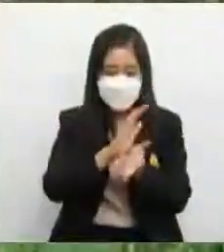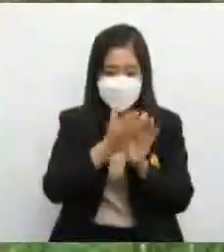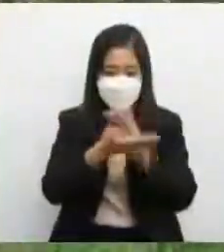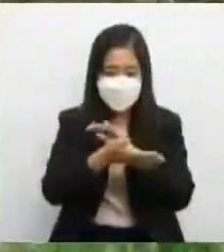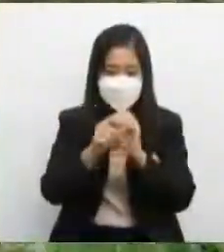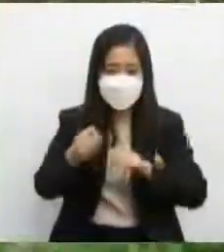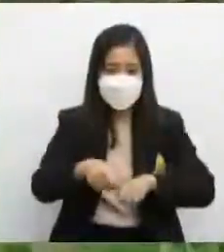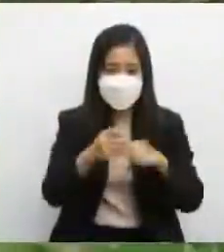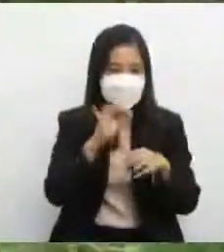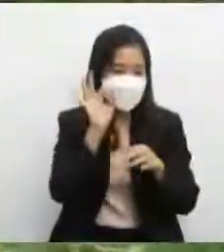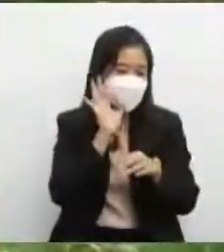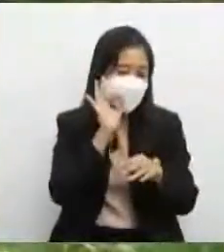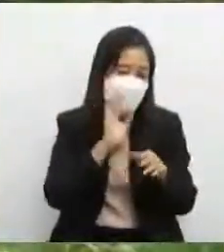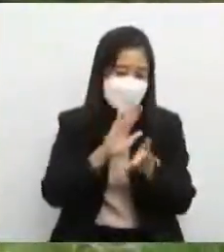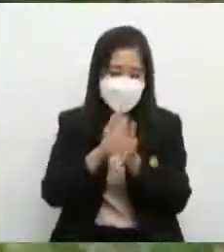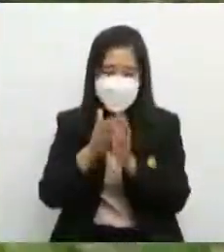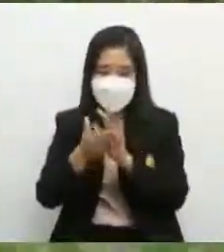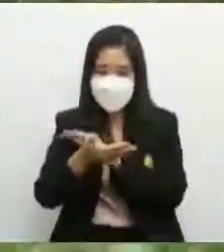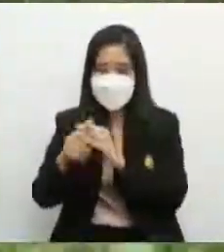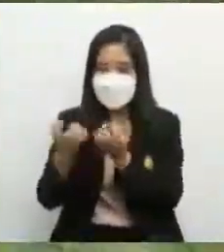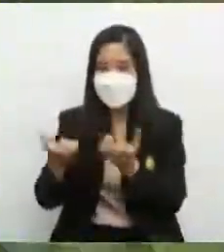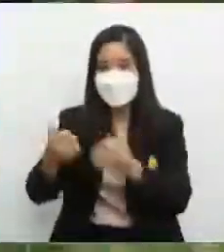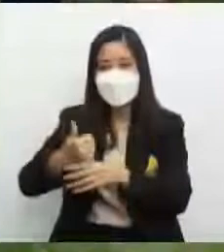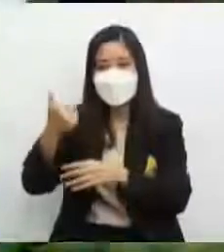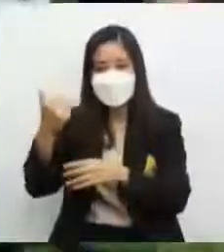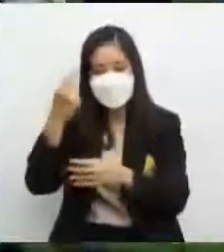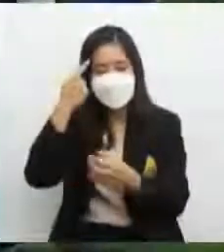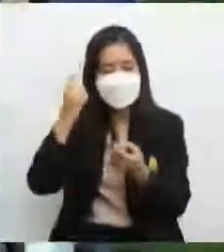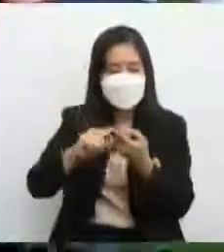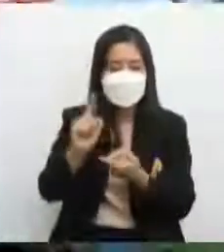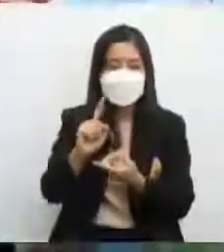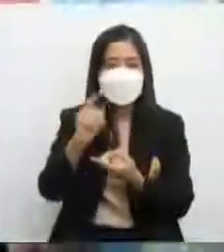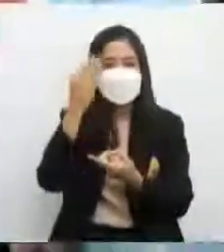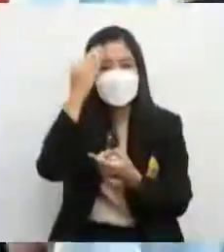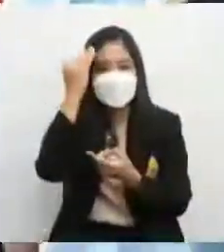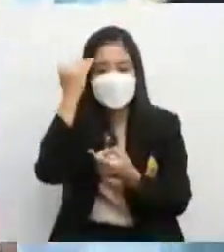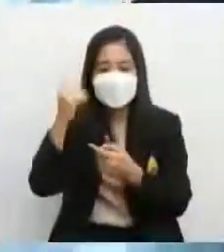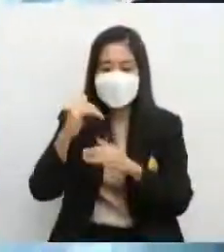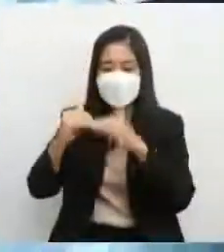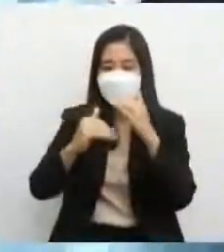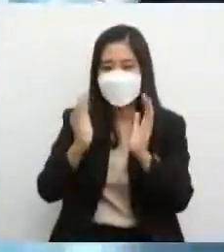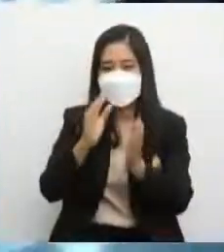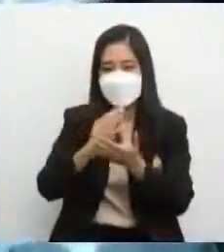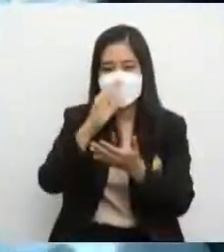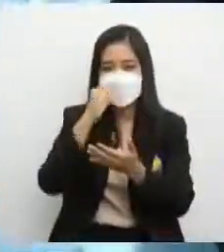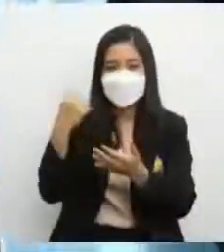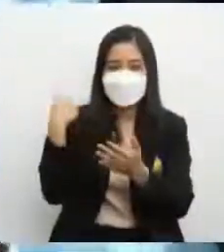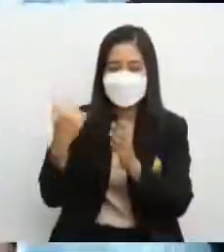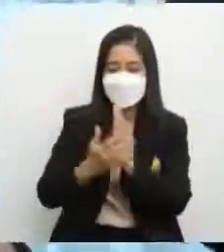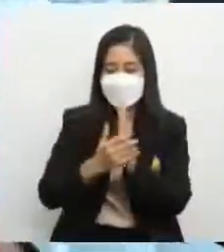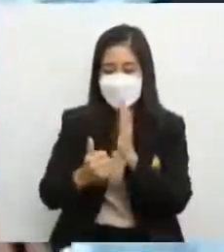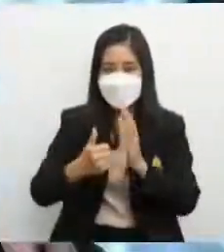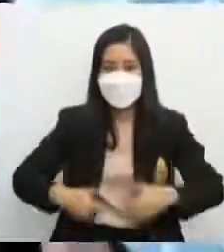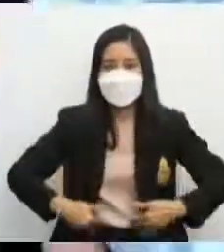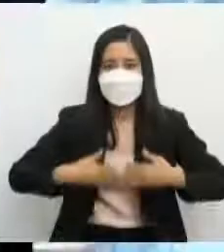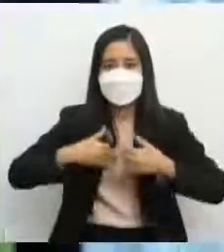ตรส้มขึ้นโดยมีวัตถุประสงค์เพื่อพัฒนาผู้เรียนให้มีความรู้ทักษะและดำเนินชีวิตในการ